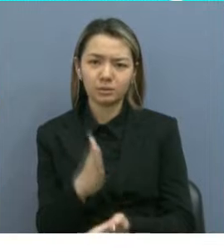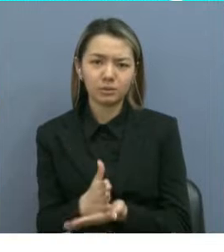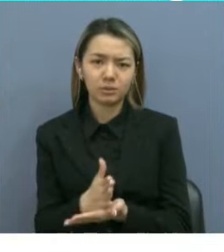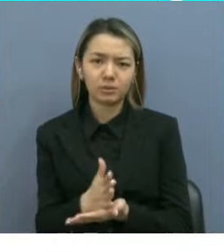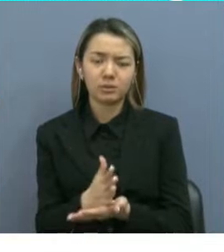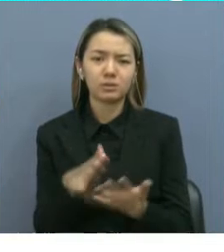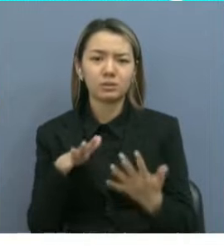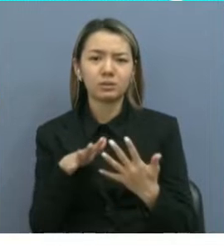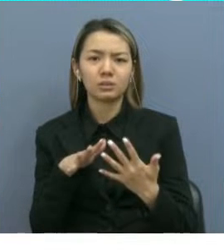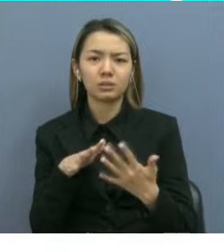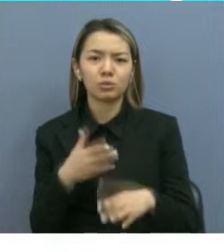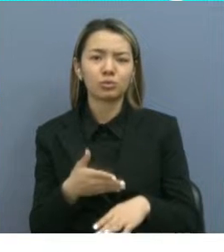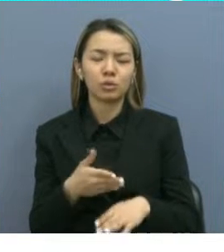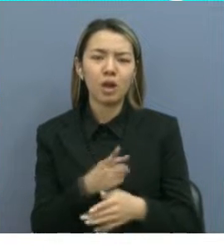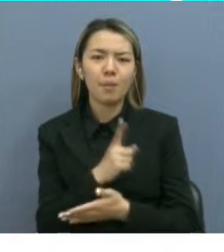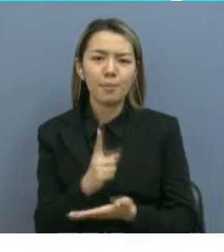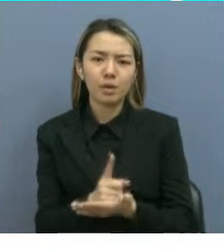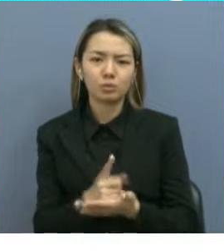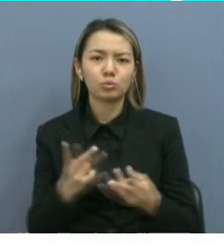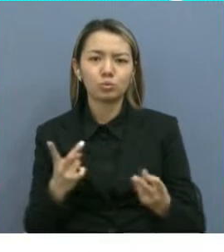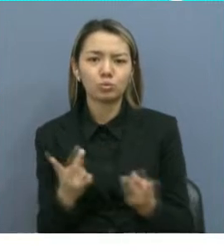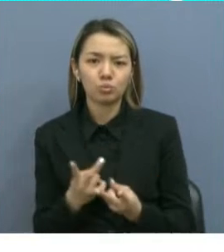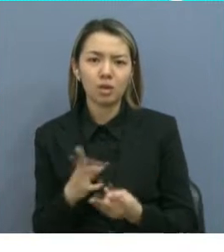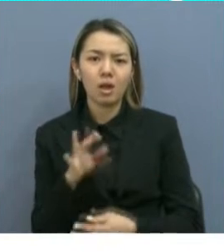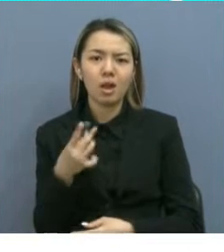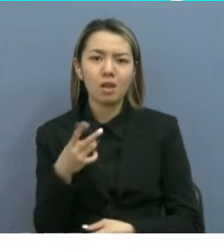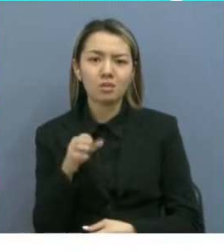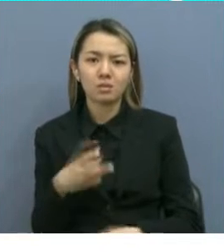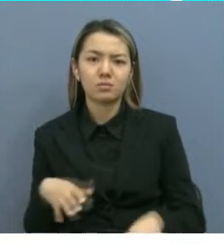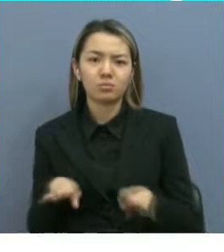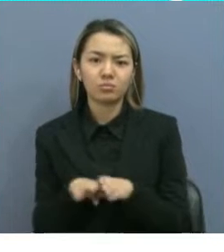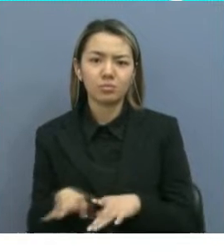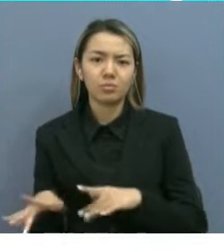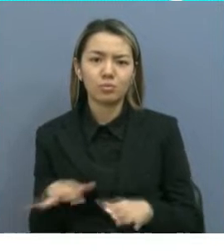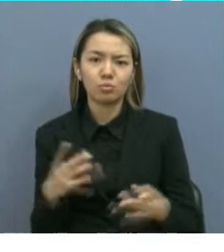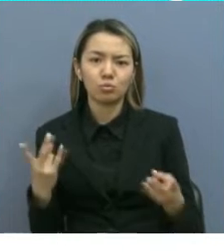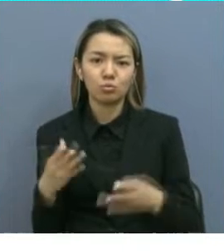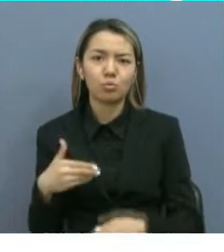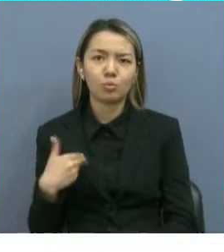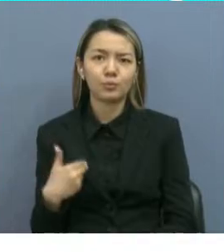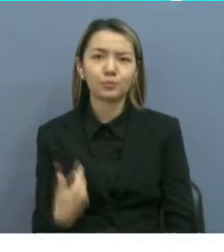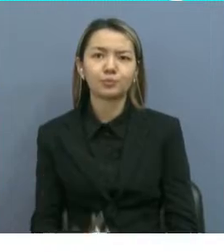де қатты міндетті қажетті карантиндік шараларды пайдалану қажет.